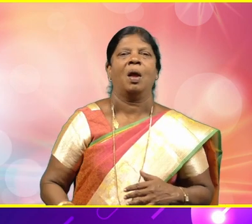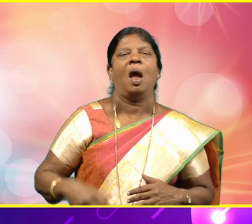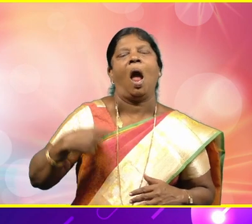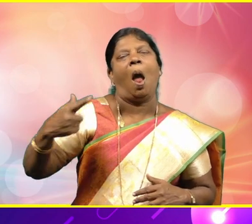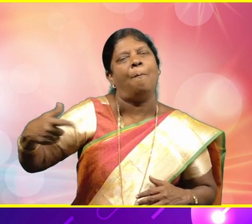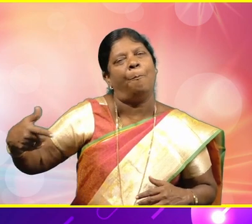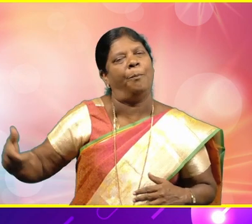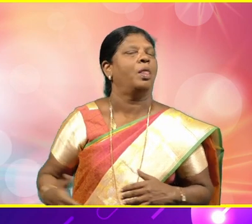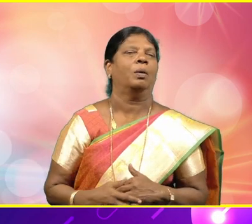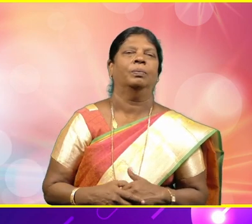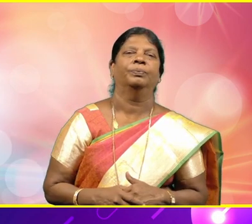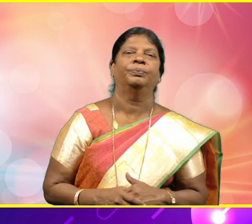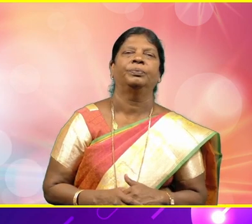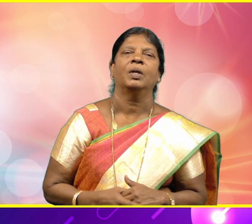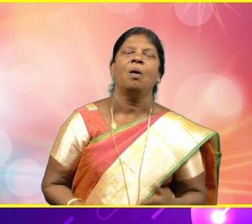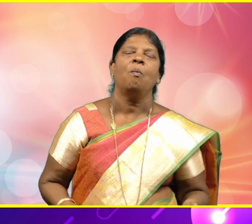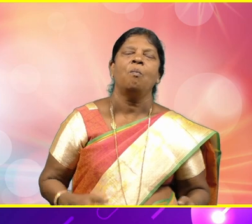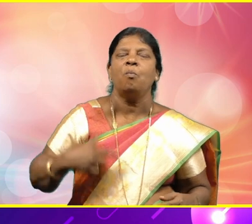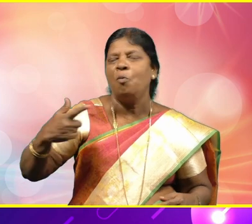நிரந்தரமாக எப்பொழுதுமே